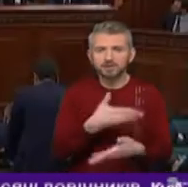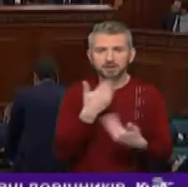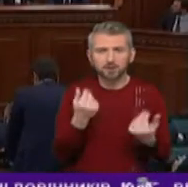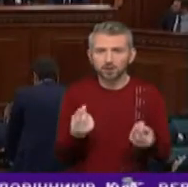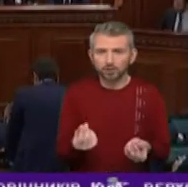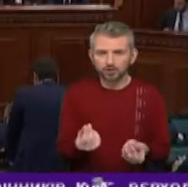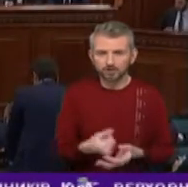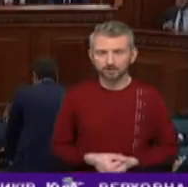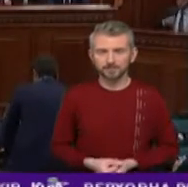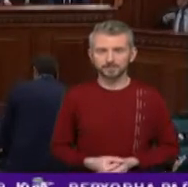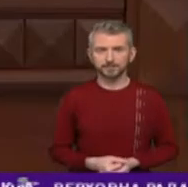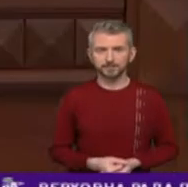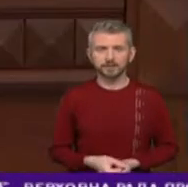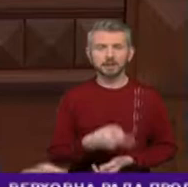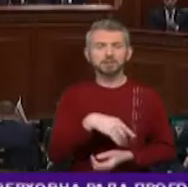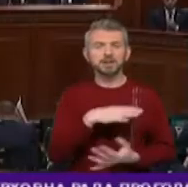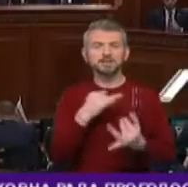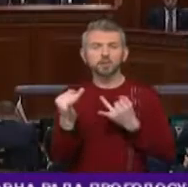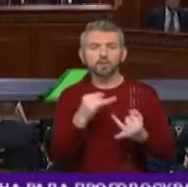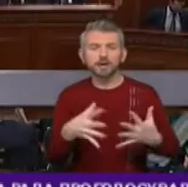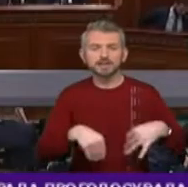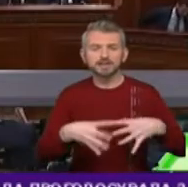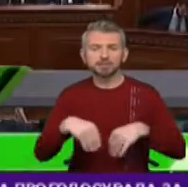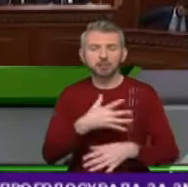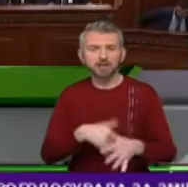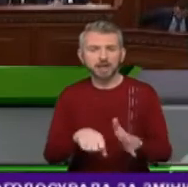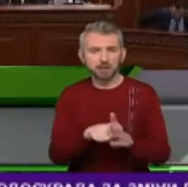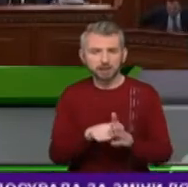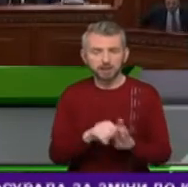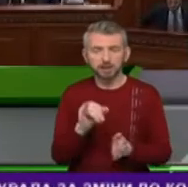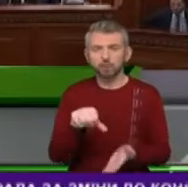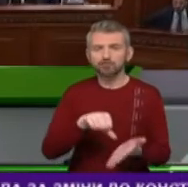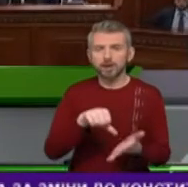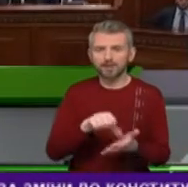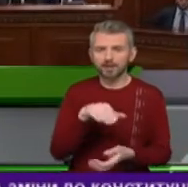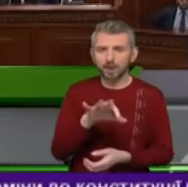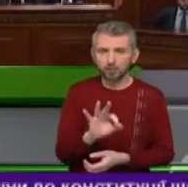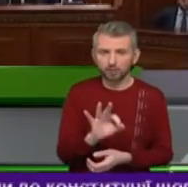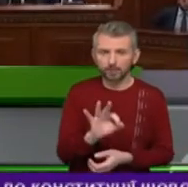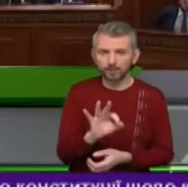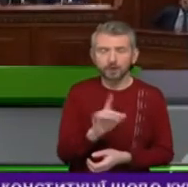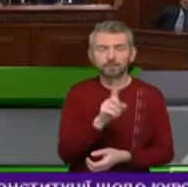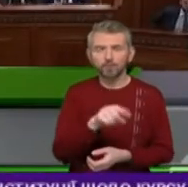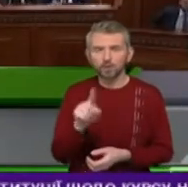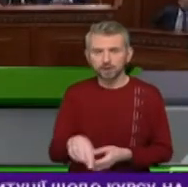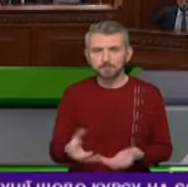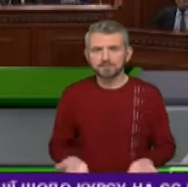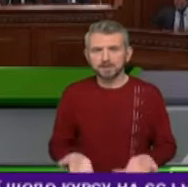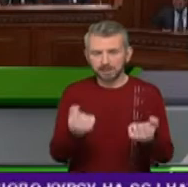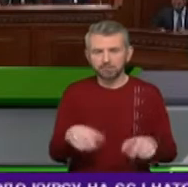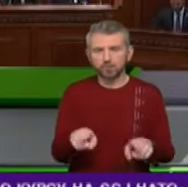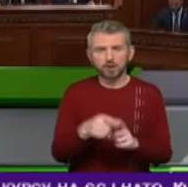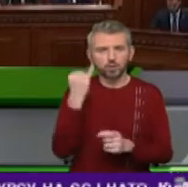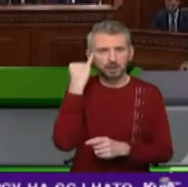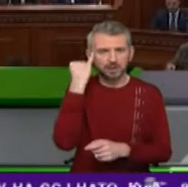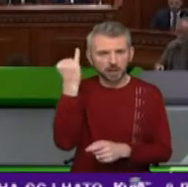ресурсів. Ми спілкувалися з сім'ями загиблих і учасниками АТО. Вони підтримують таку